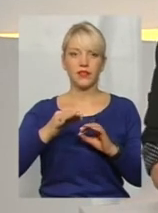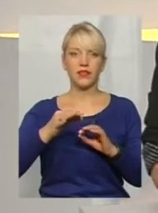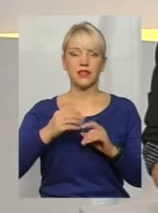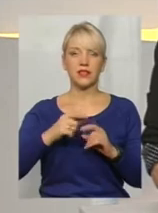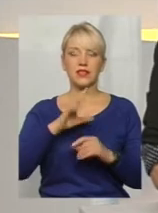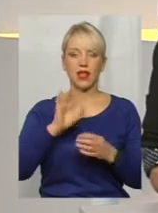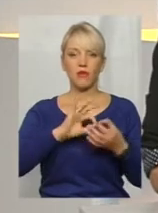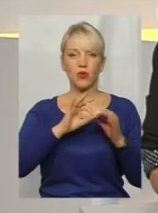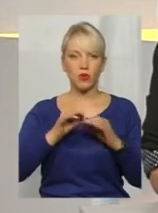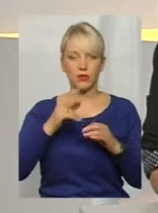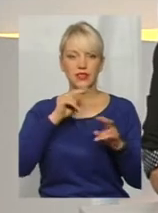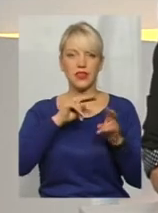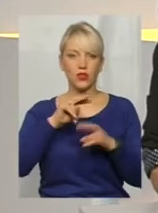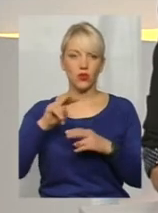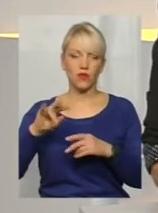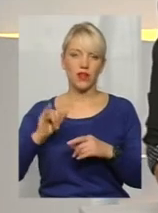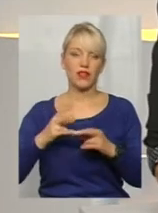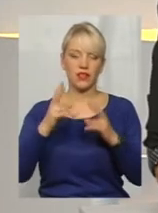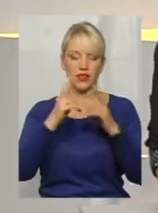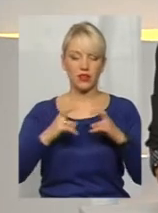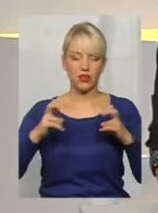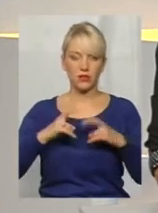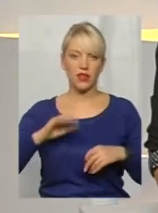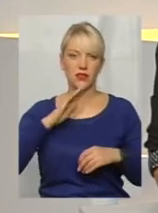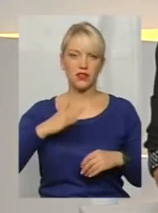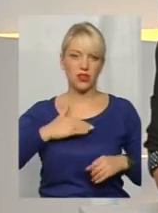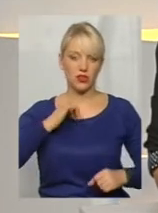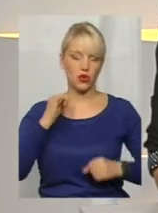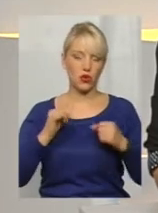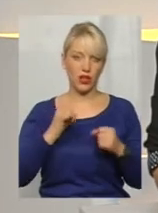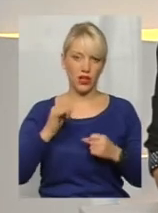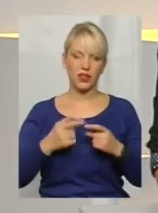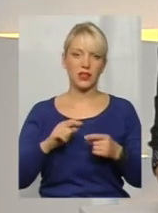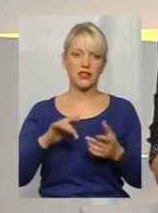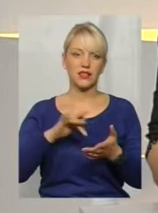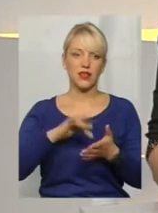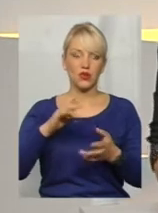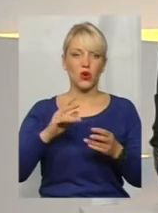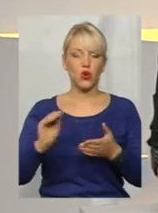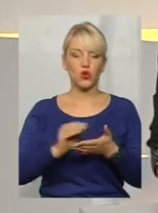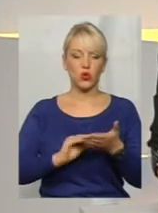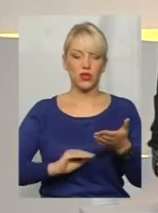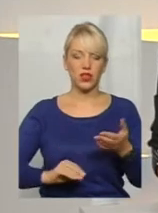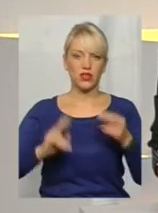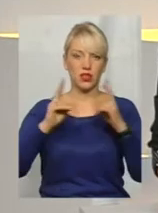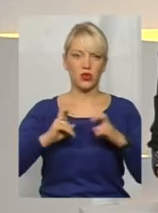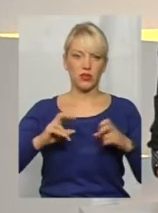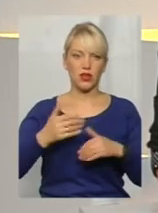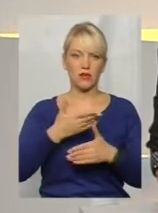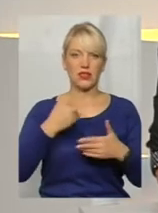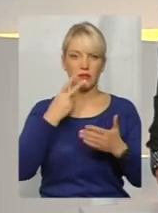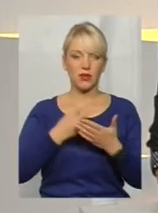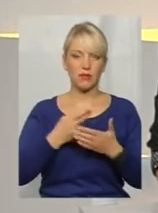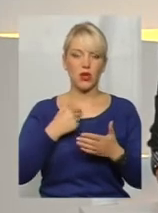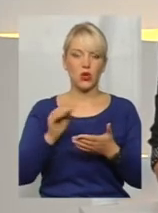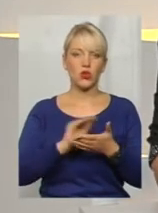за подробицями слідкували і розбирались колеги з Центру журналістських розслідувань. Тому зараз ми переглянемо сюжет Михайла Жили, а